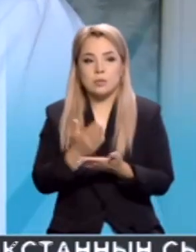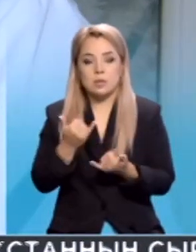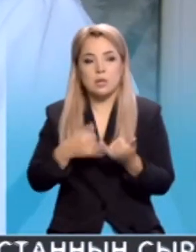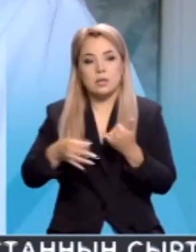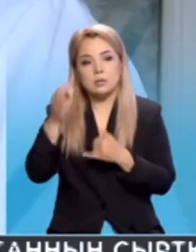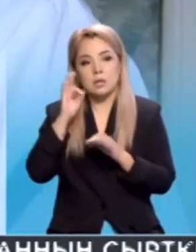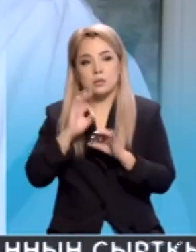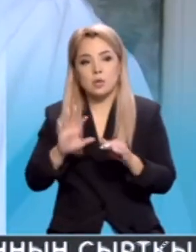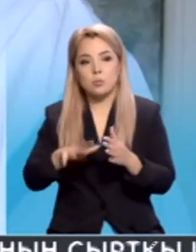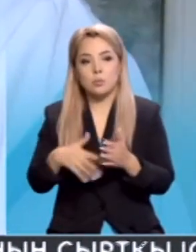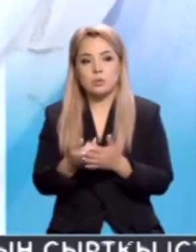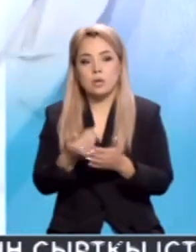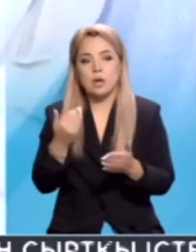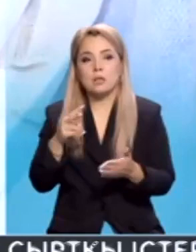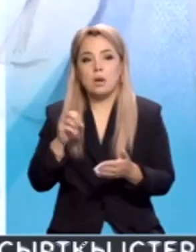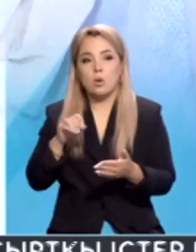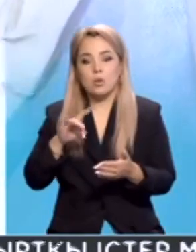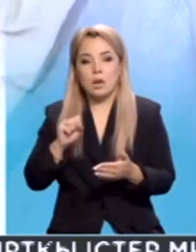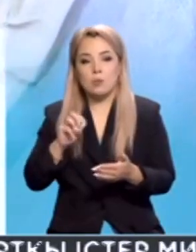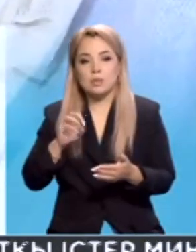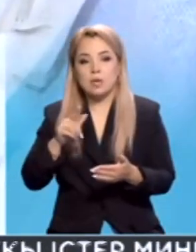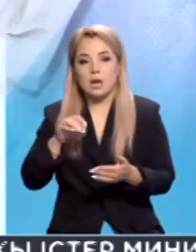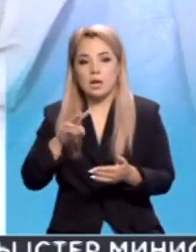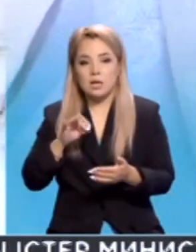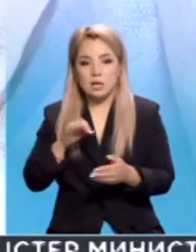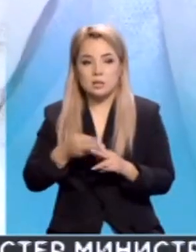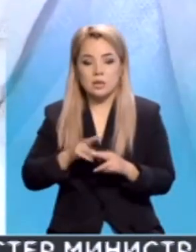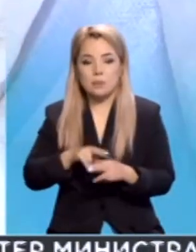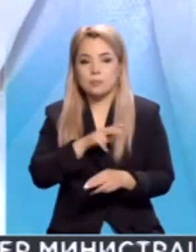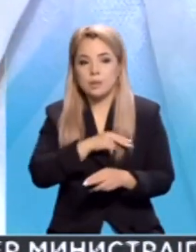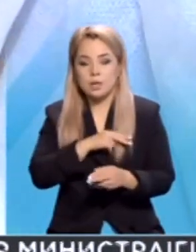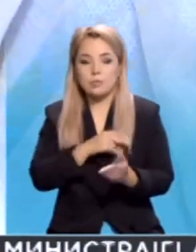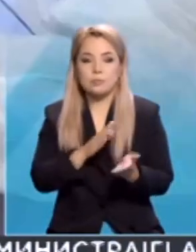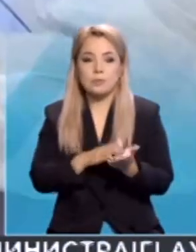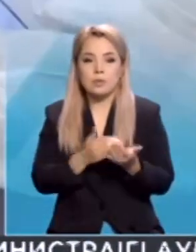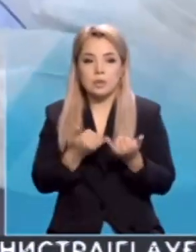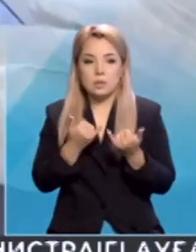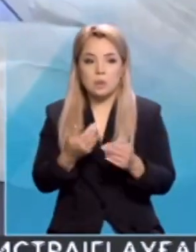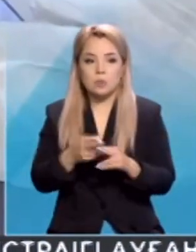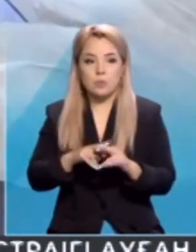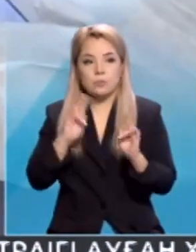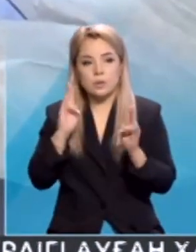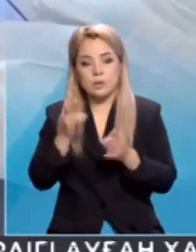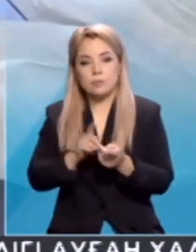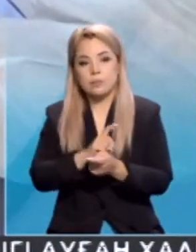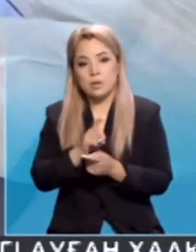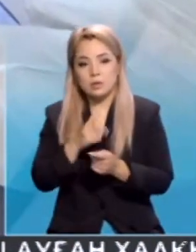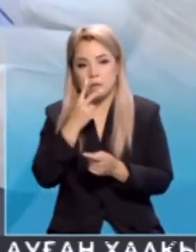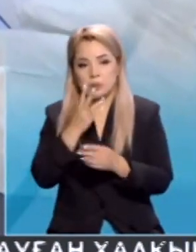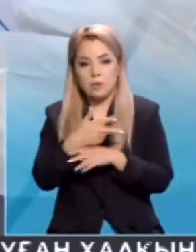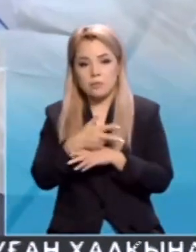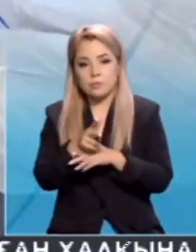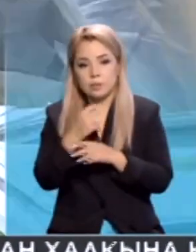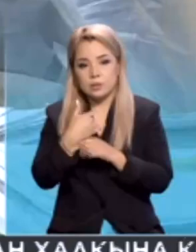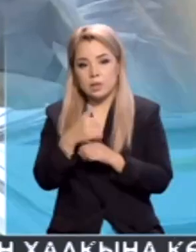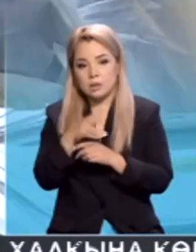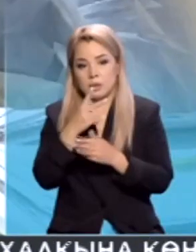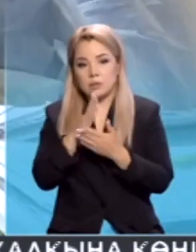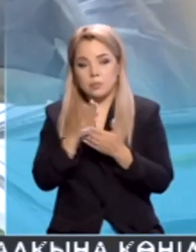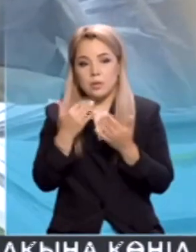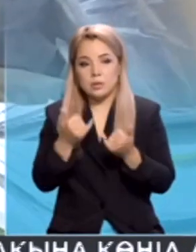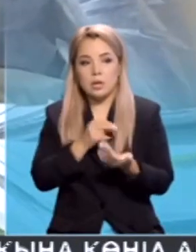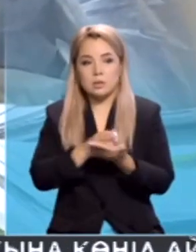Еске салсақ, бұған дейін Лаура Мырзағалидің қызметкермен сыйақы туралы сөз таластырып шулы видеосы тараған еді. Кейін мемлекеттік қызмет